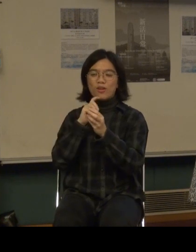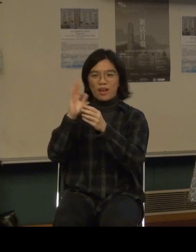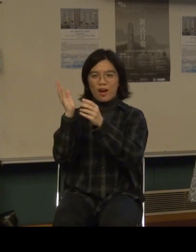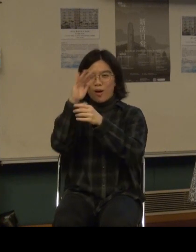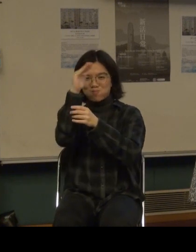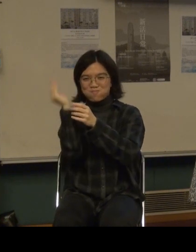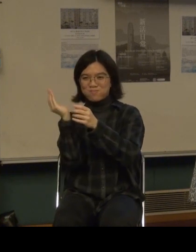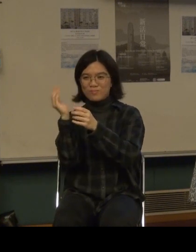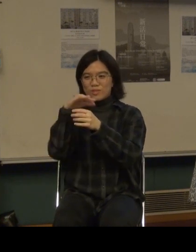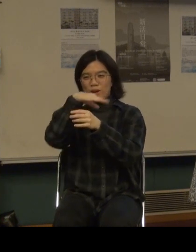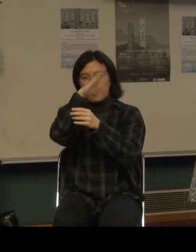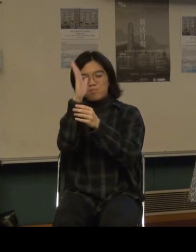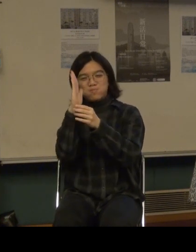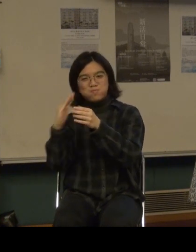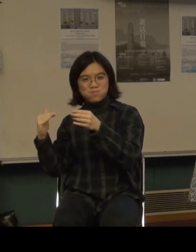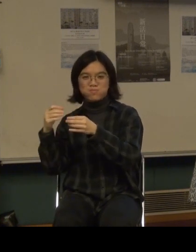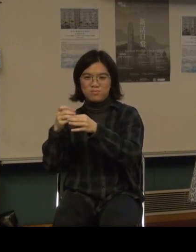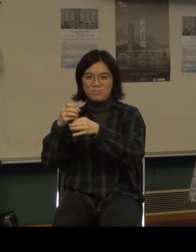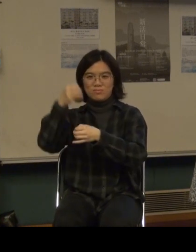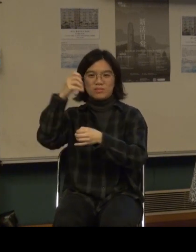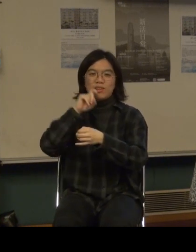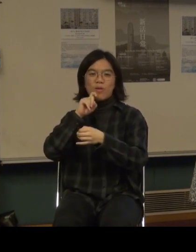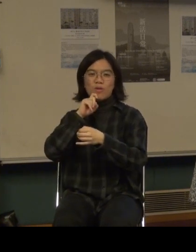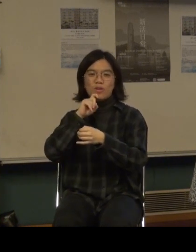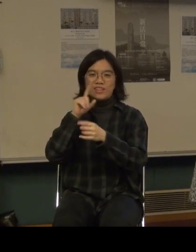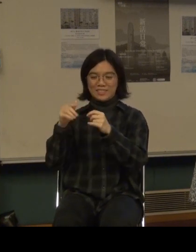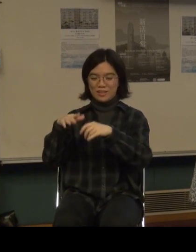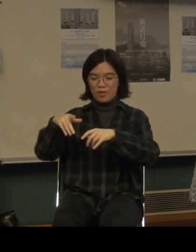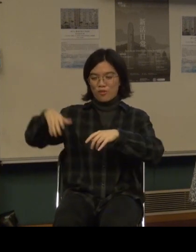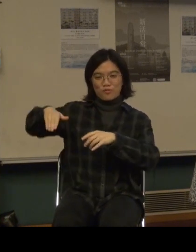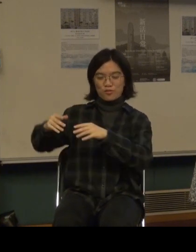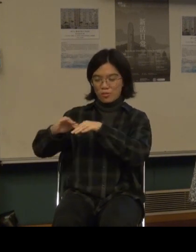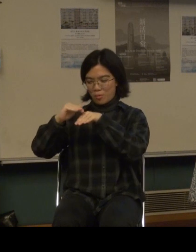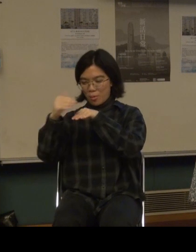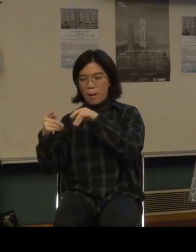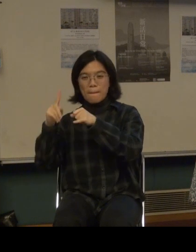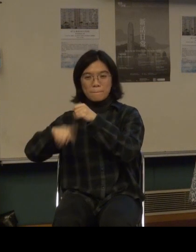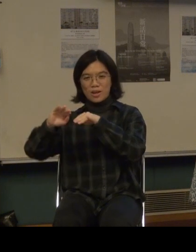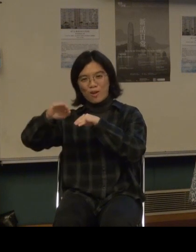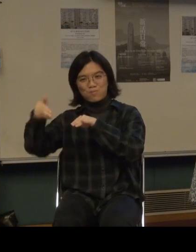嘅，將嗰個扶手咧去到尾咧都做翻一個彎嘅。